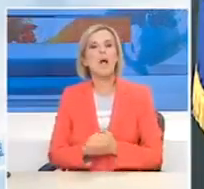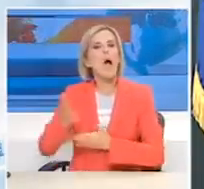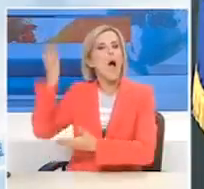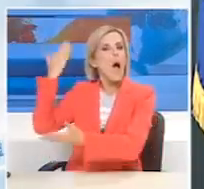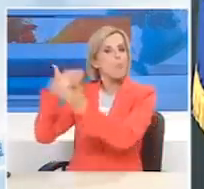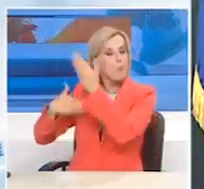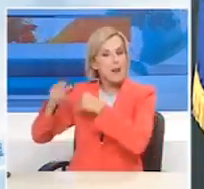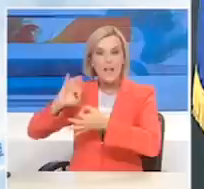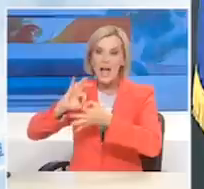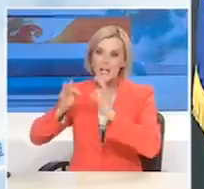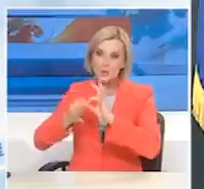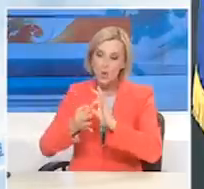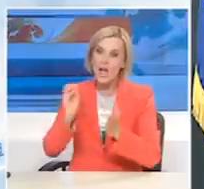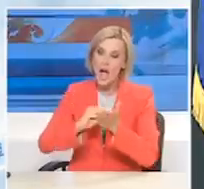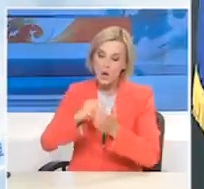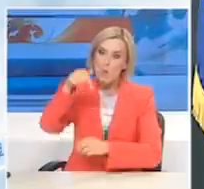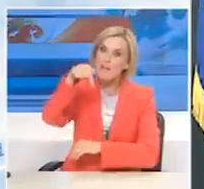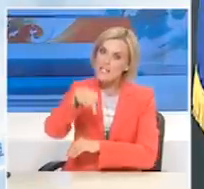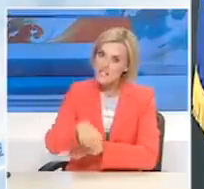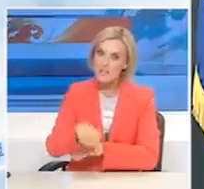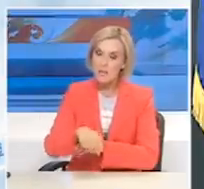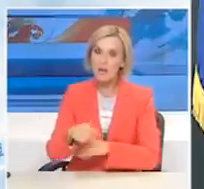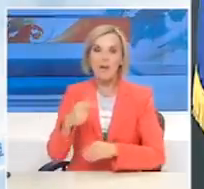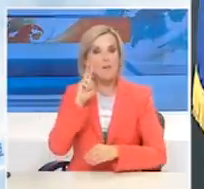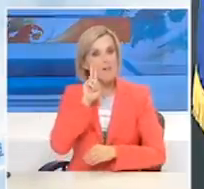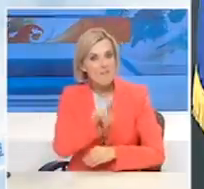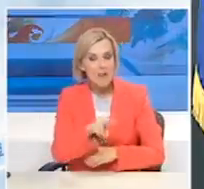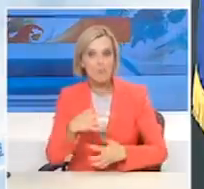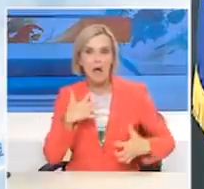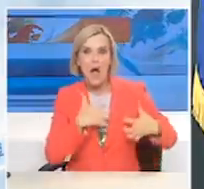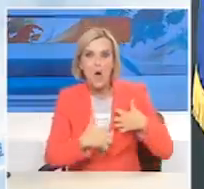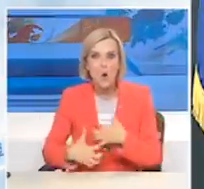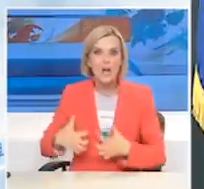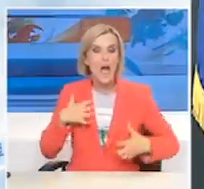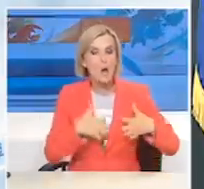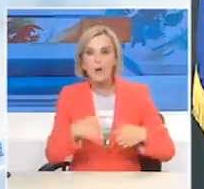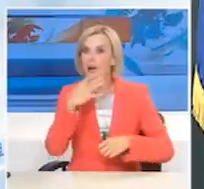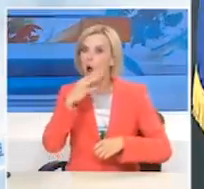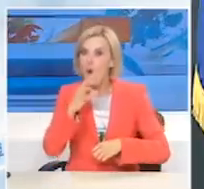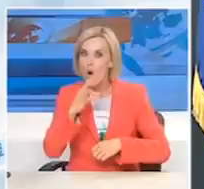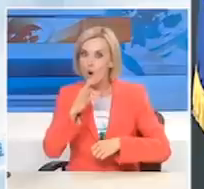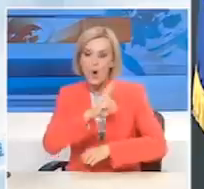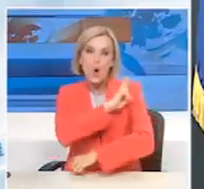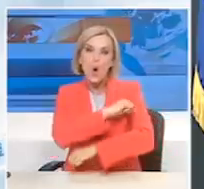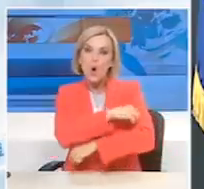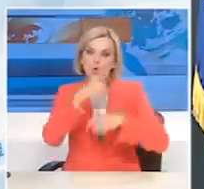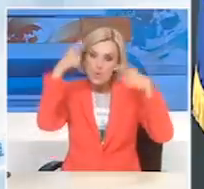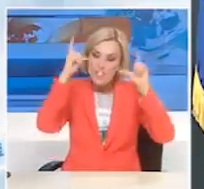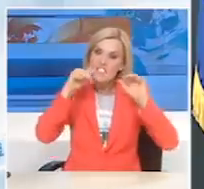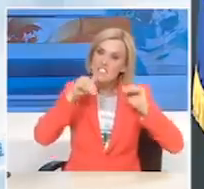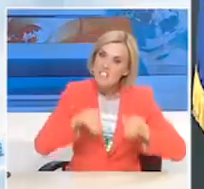και στην παρούσα πανδημία, ζήσαμε και ζούμε από κοντά την αγωνία τους για υψηλής ποιότητας φροντίδα, με σεβασμό προς τον